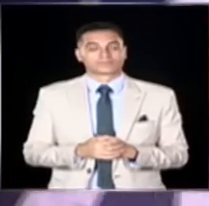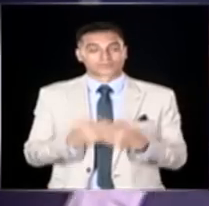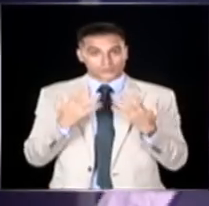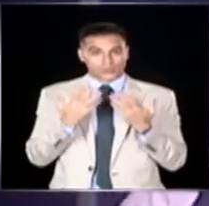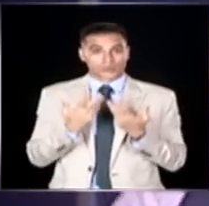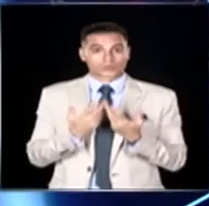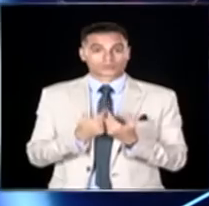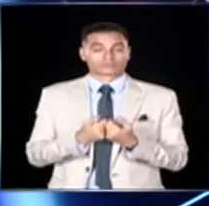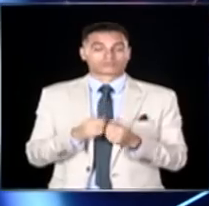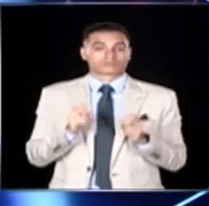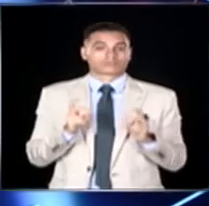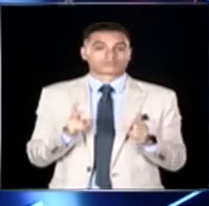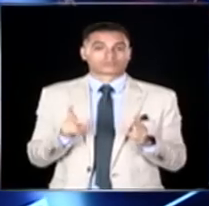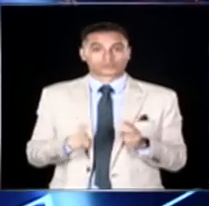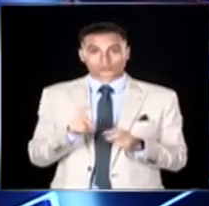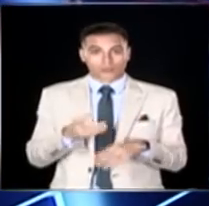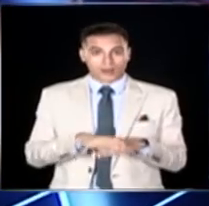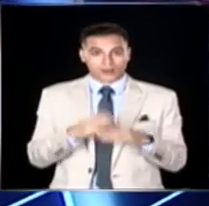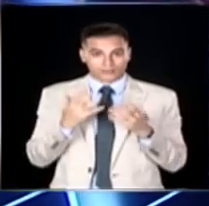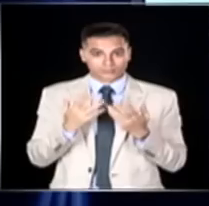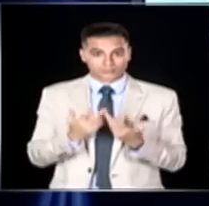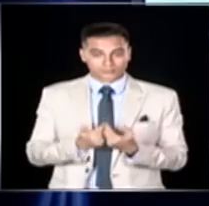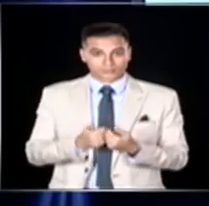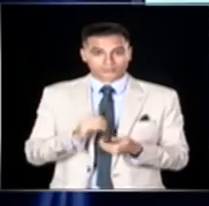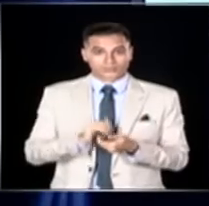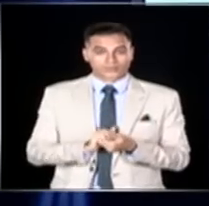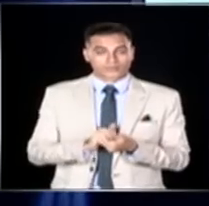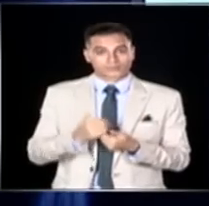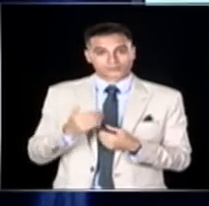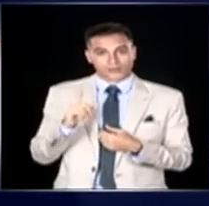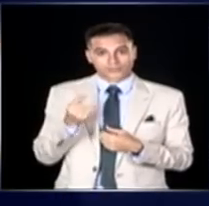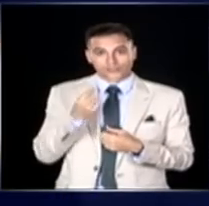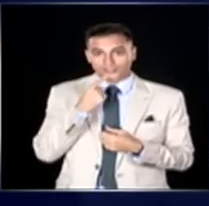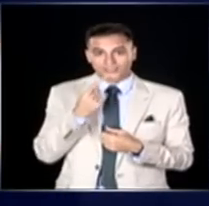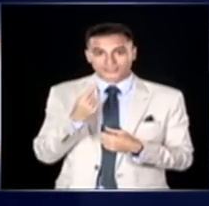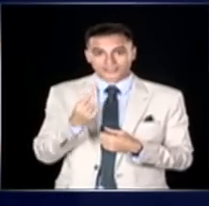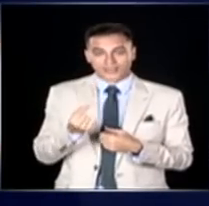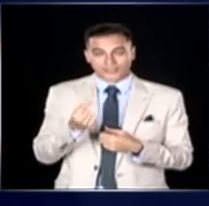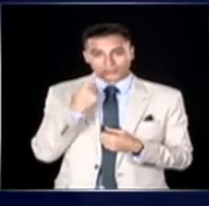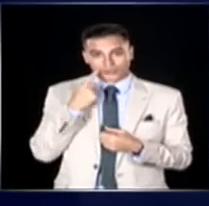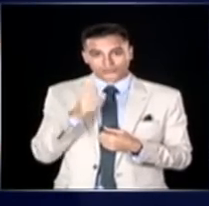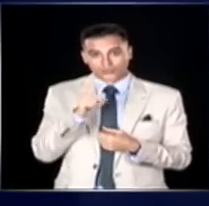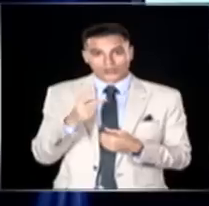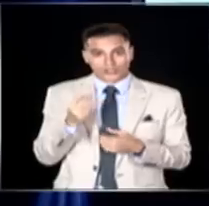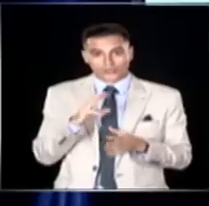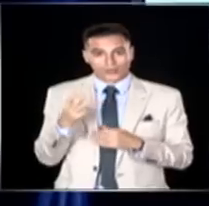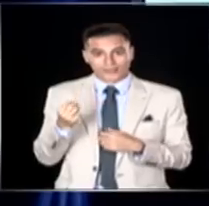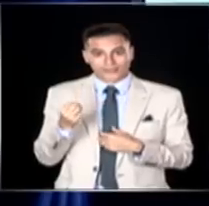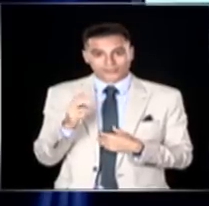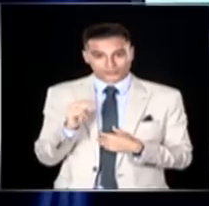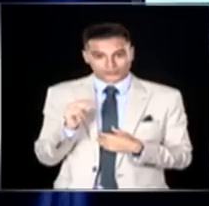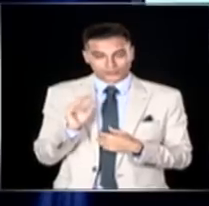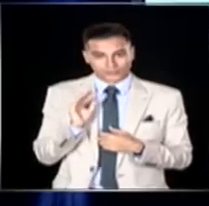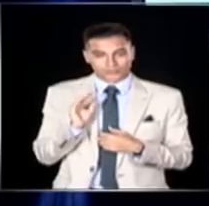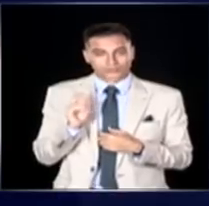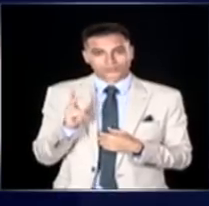قدرات ذهنية، سؤال في القدرات الذهنية، عنده 15 ثانية. سؤال ب 20 نقطة ولا 30 نقطة؟